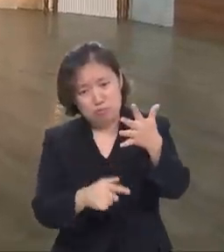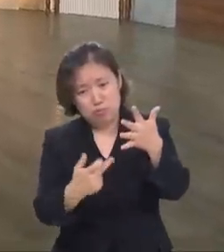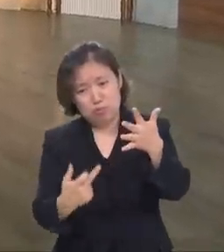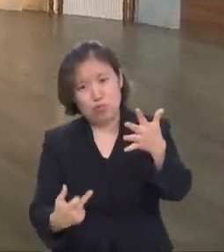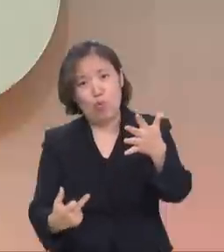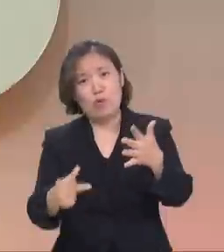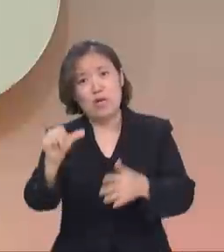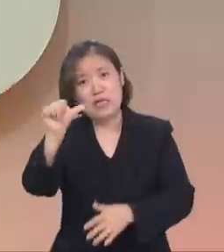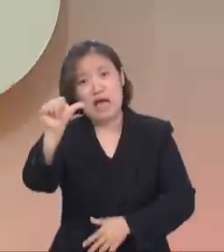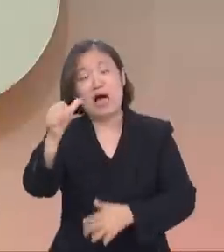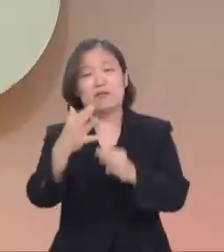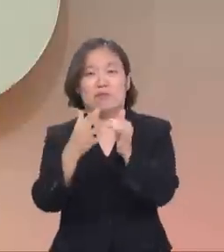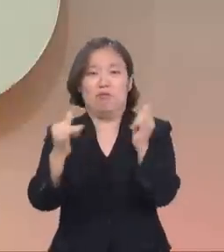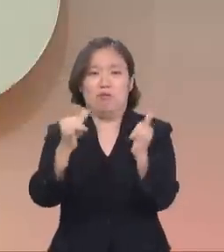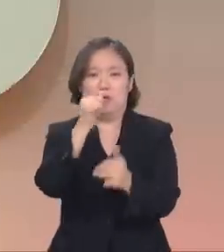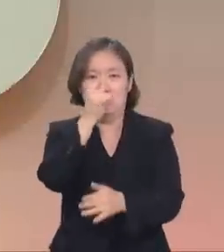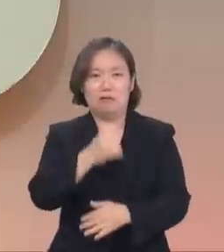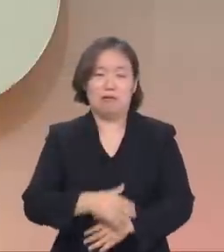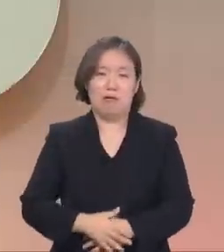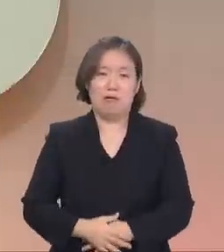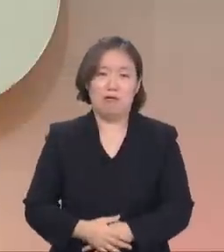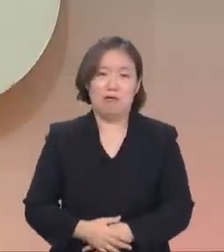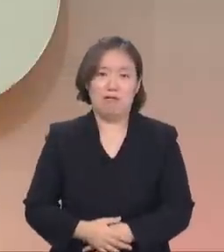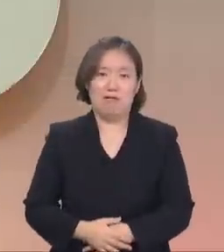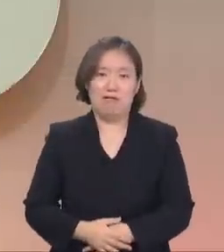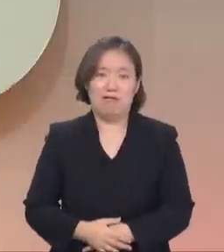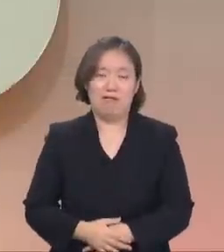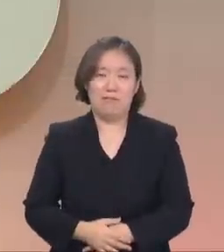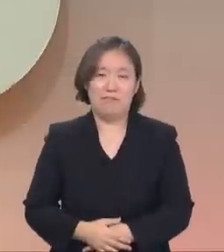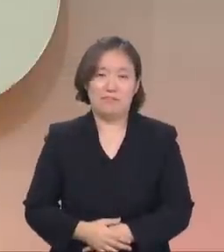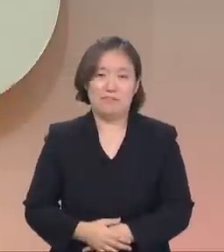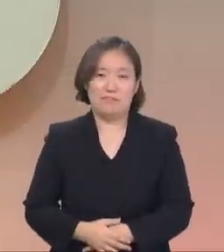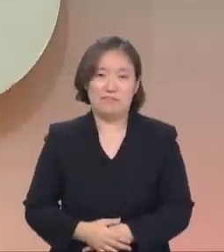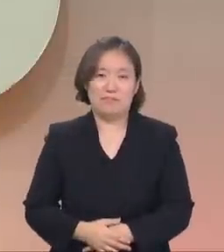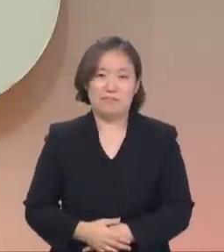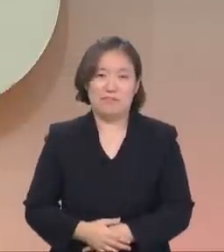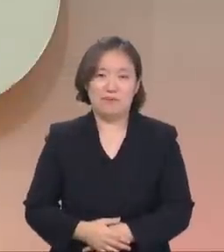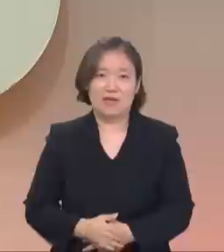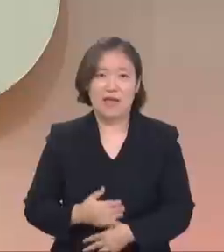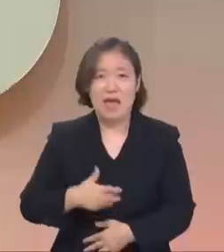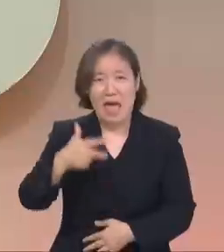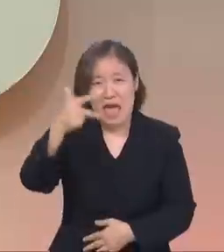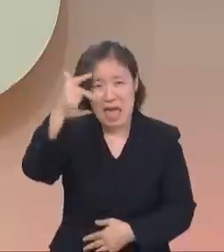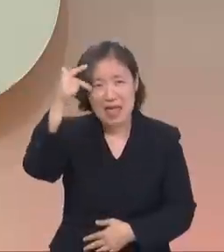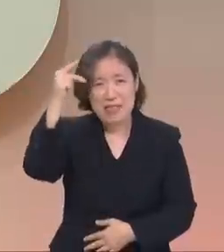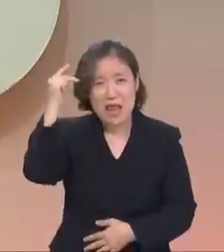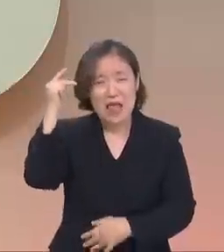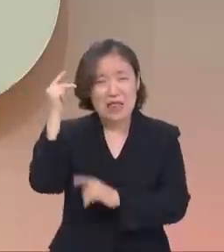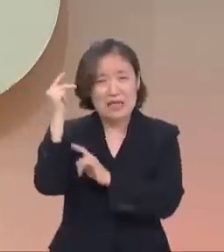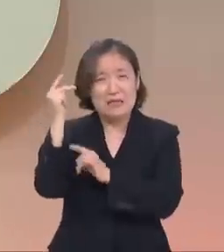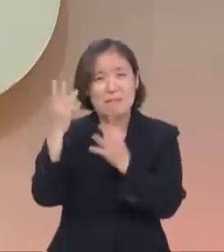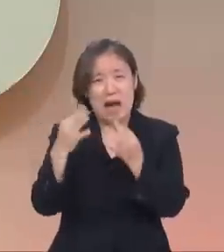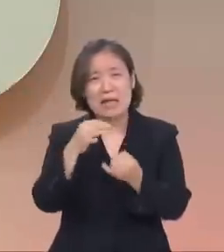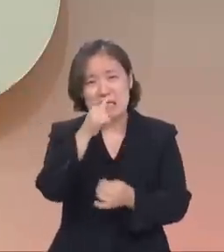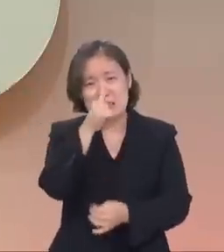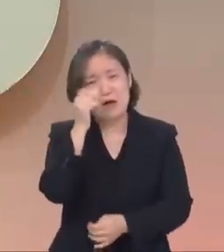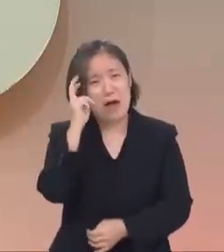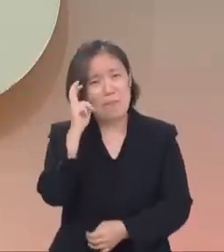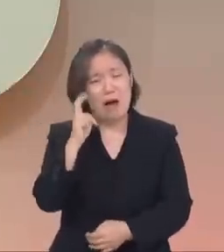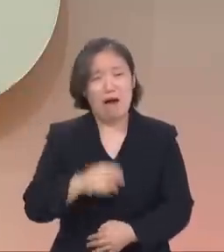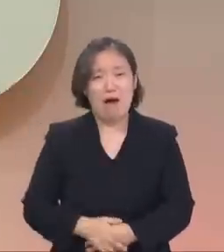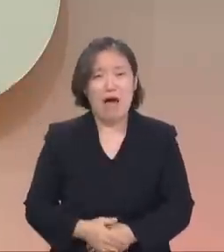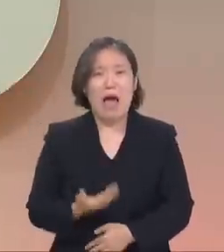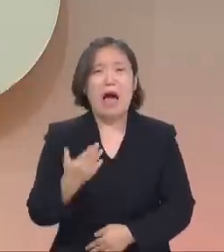거예요 야 예전에는 뭐 그런 거에 대해서 크게 연연을 안 했겠지만 요새 같은